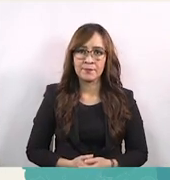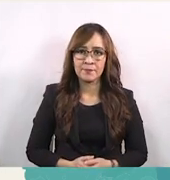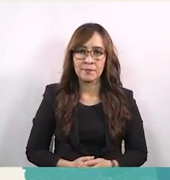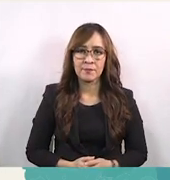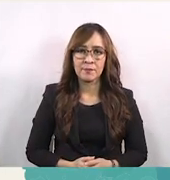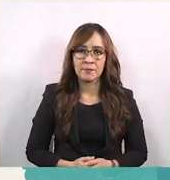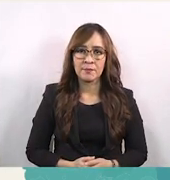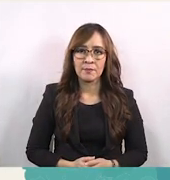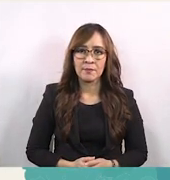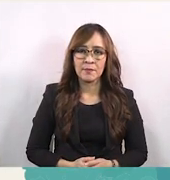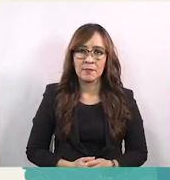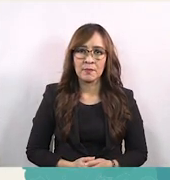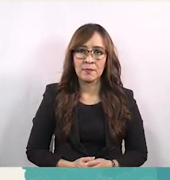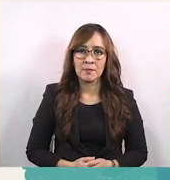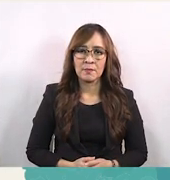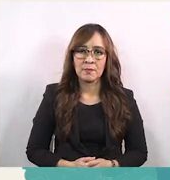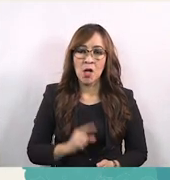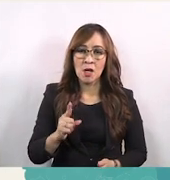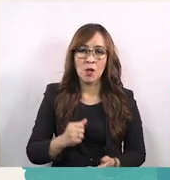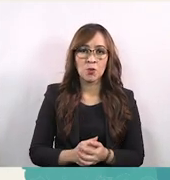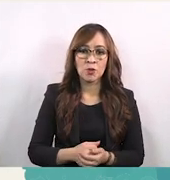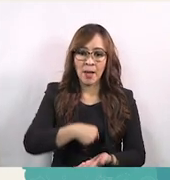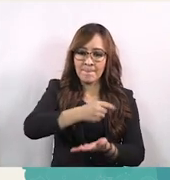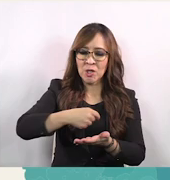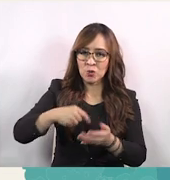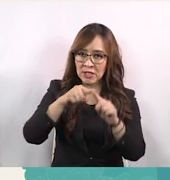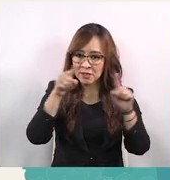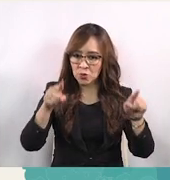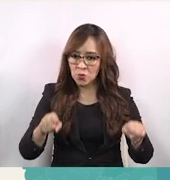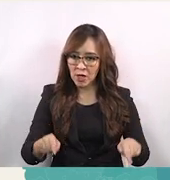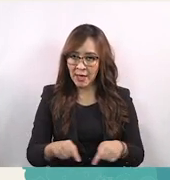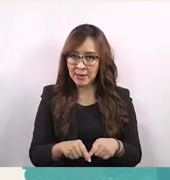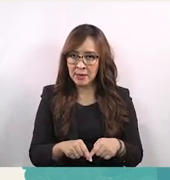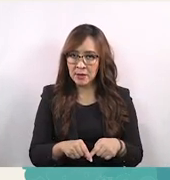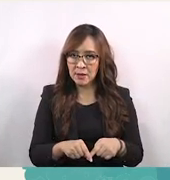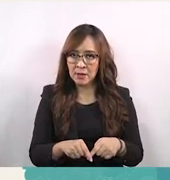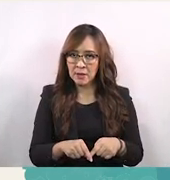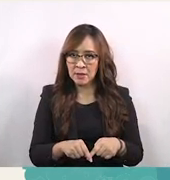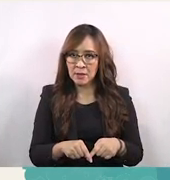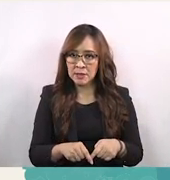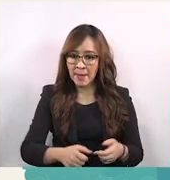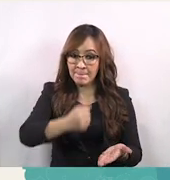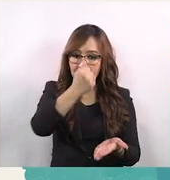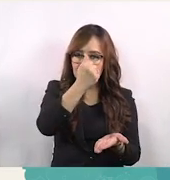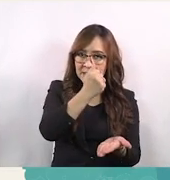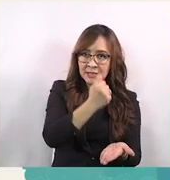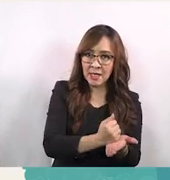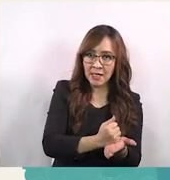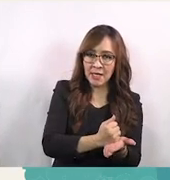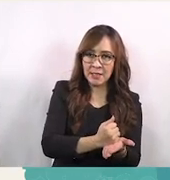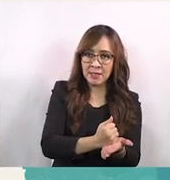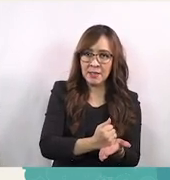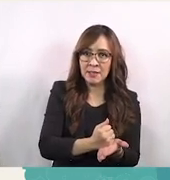klik Hai kemudian ia menulis surat atas nama Ahab Mama tray kami dengan materai jodoh orang seperti ini